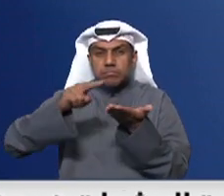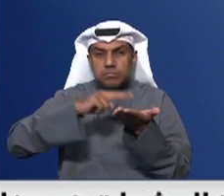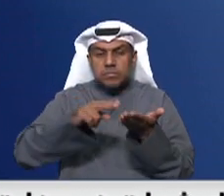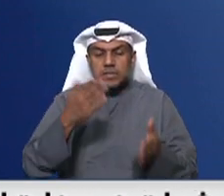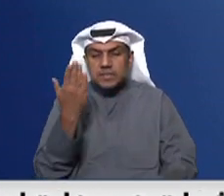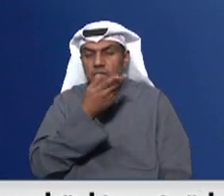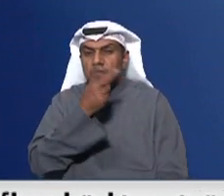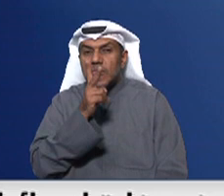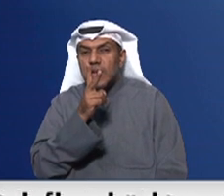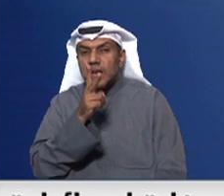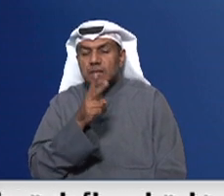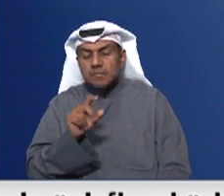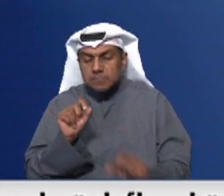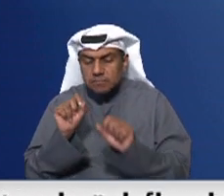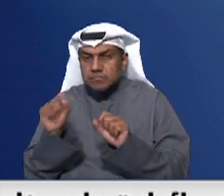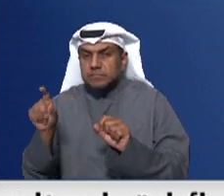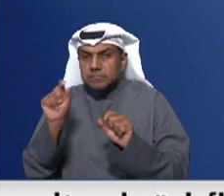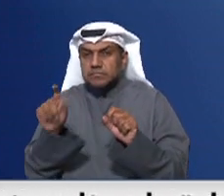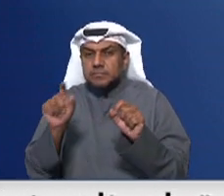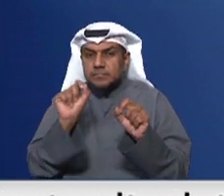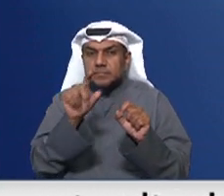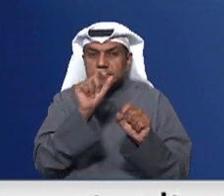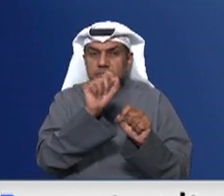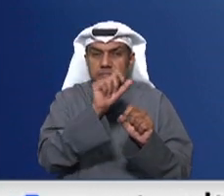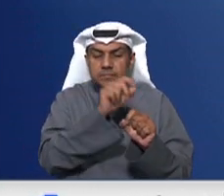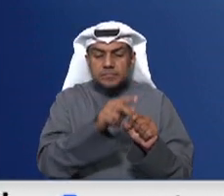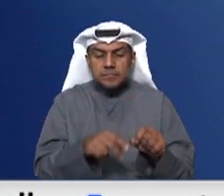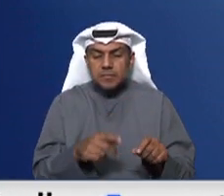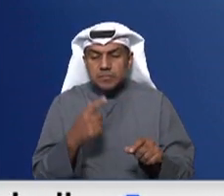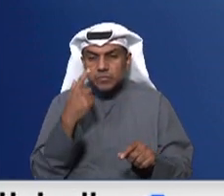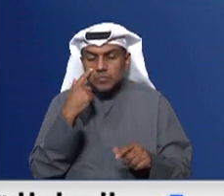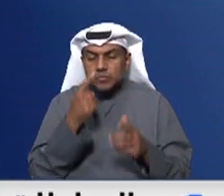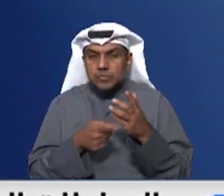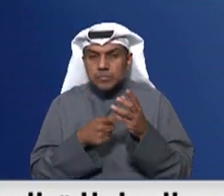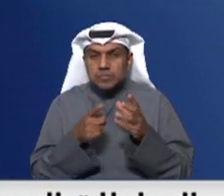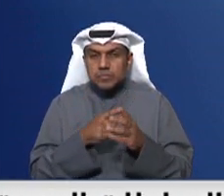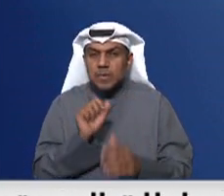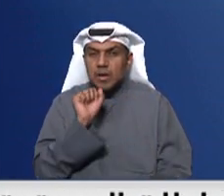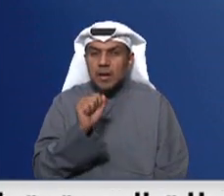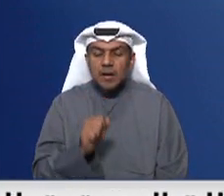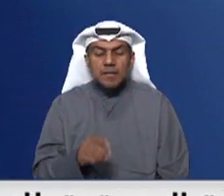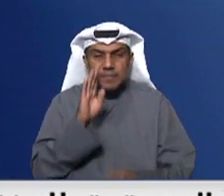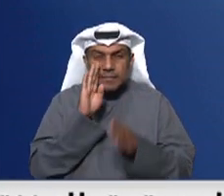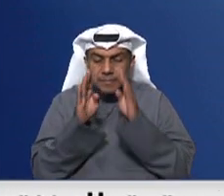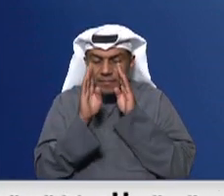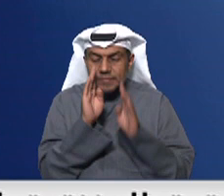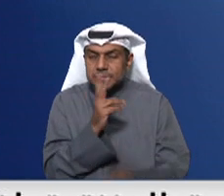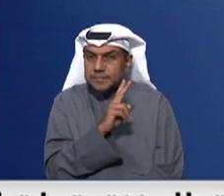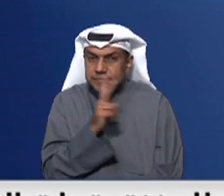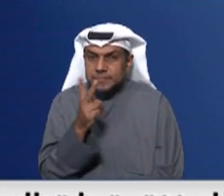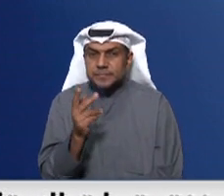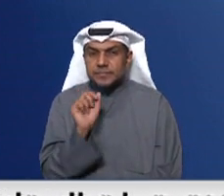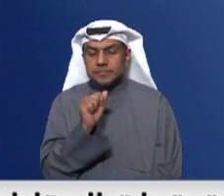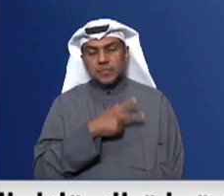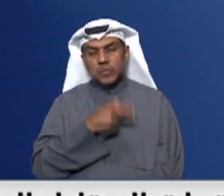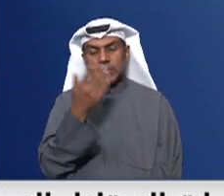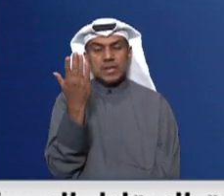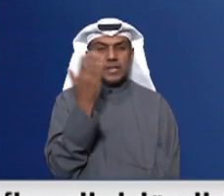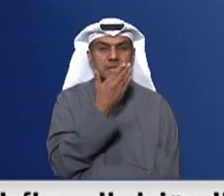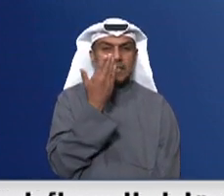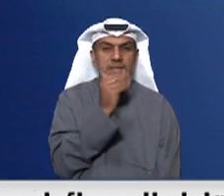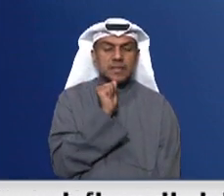الصف الثاني عشر بقسمي العلمي والأدبي، وسيكون هذا البث على حسابات وسائل التواصل الاجتماعي الخاصة بوزارة